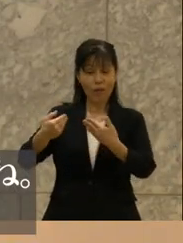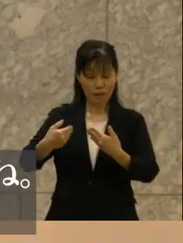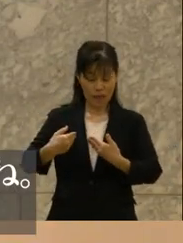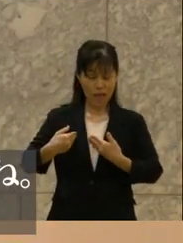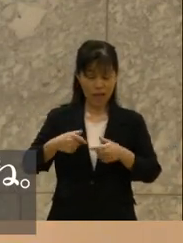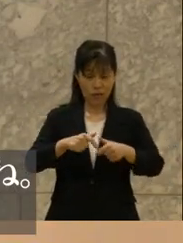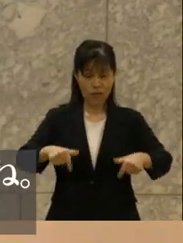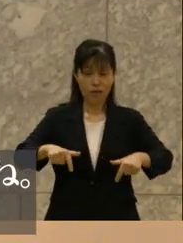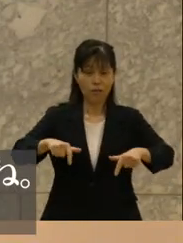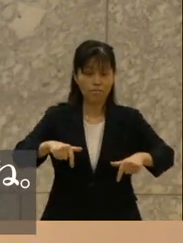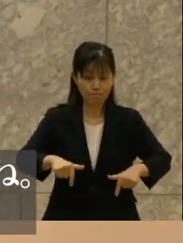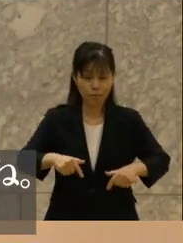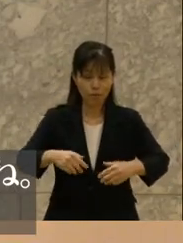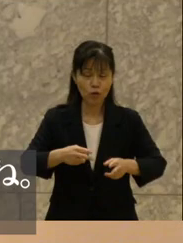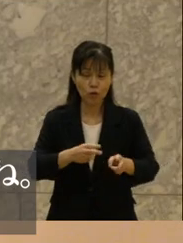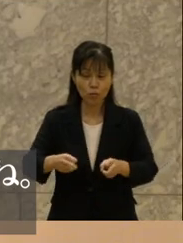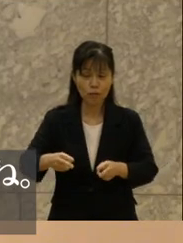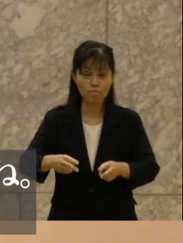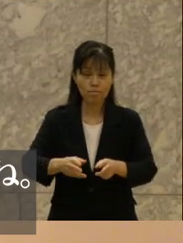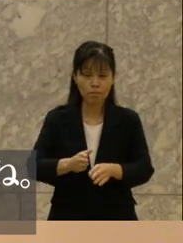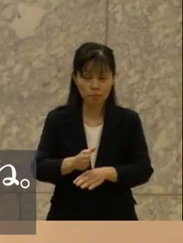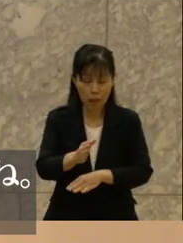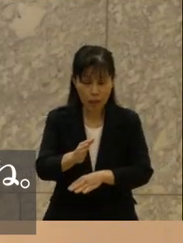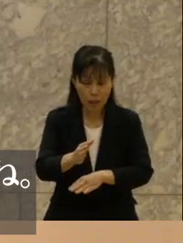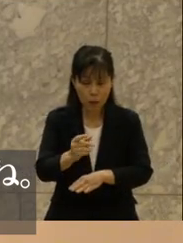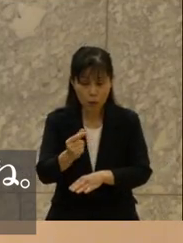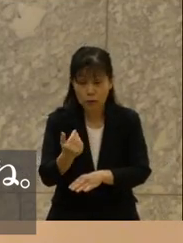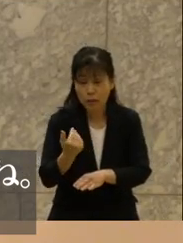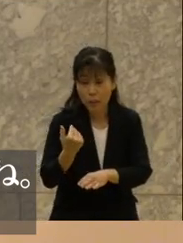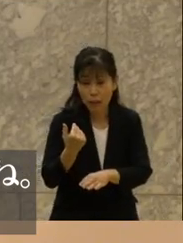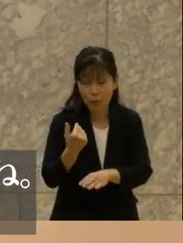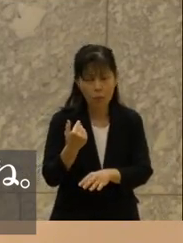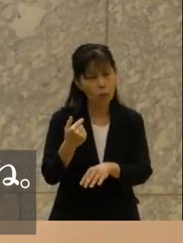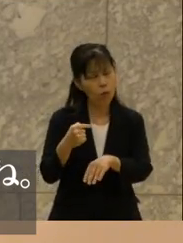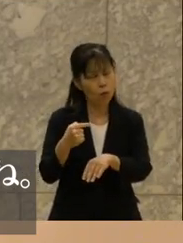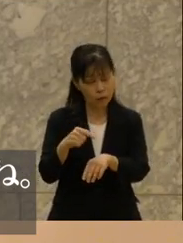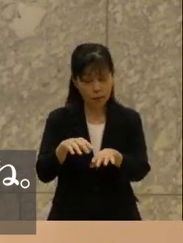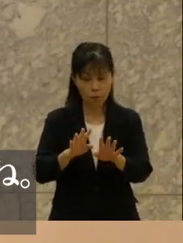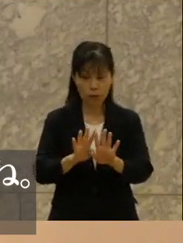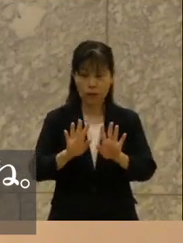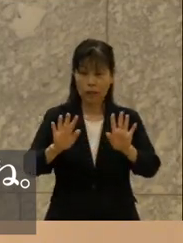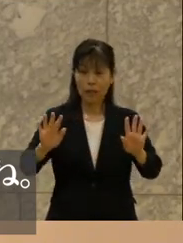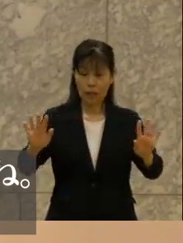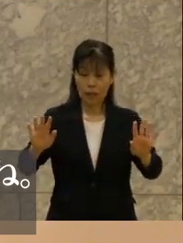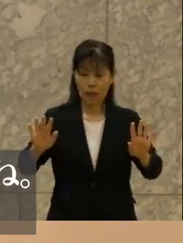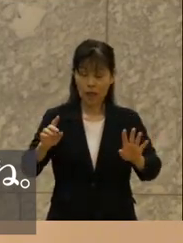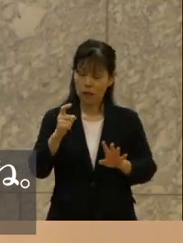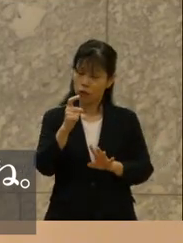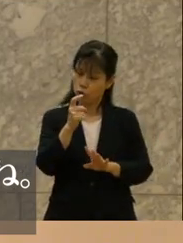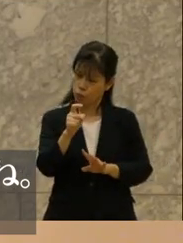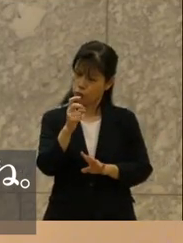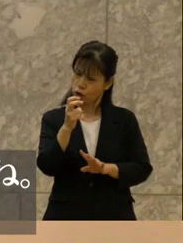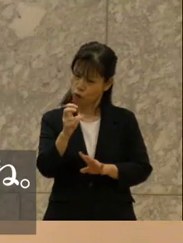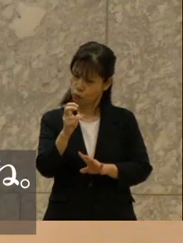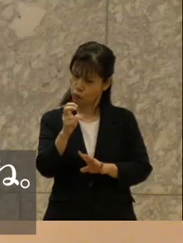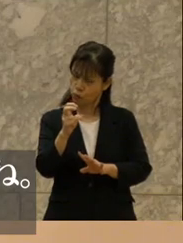スタートラインに入って行こうっていうののちょっと手前ですねもう並んでさああと10分20分ぐらいしたらっていうところで